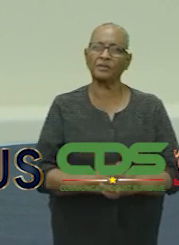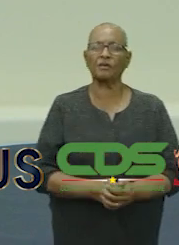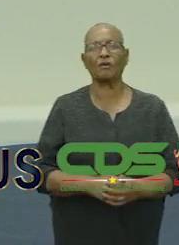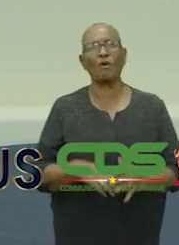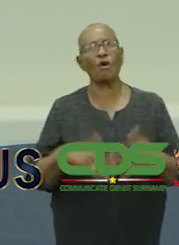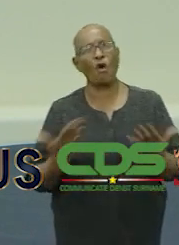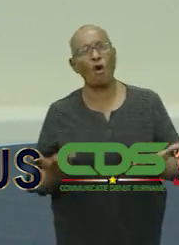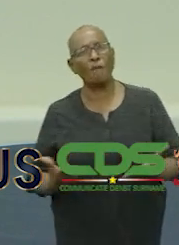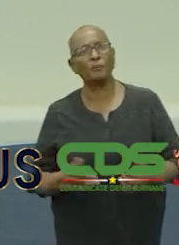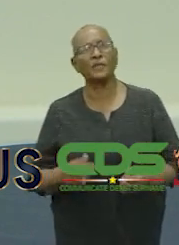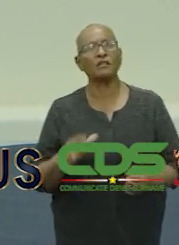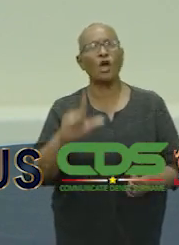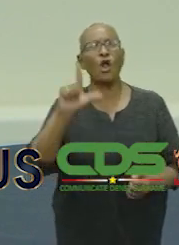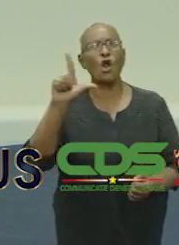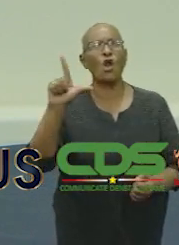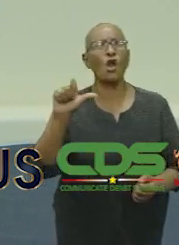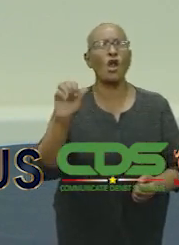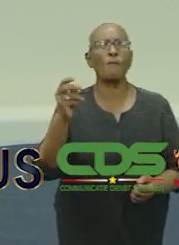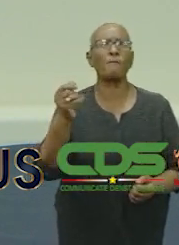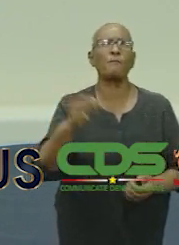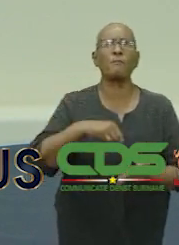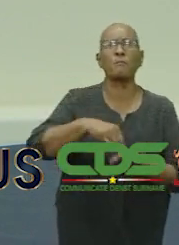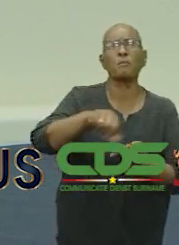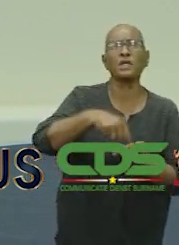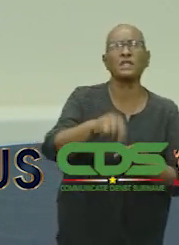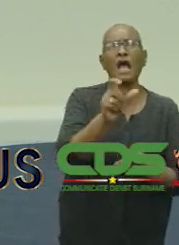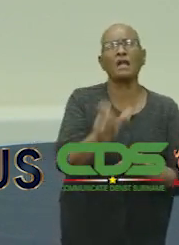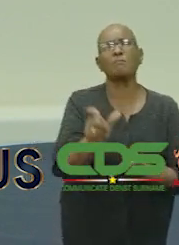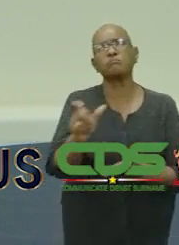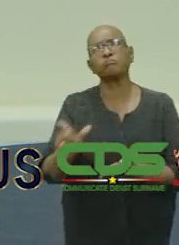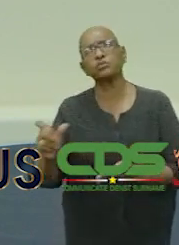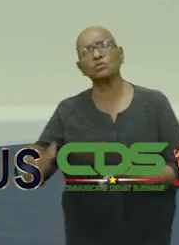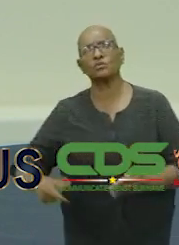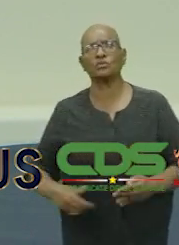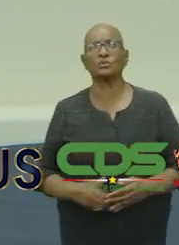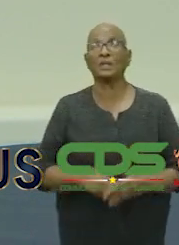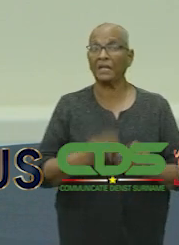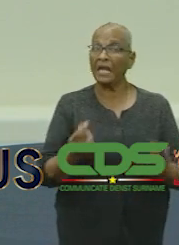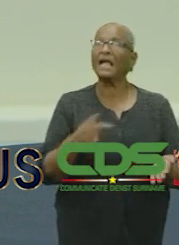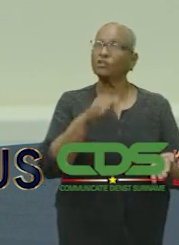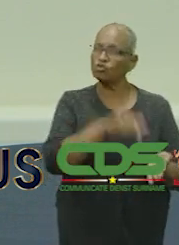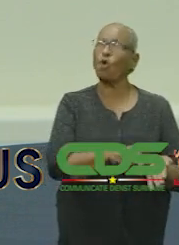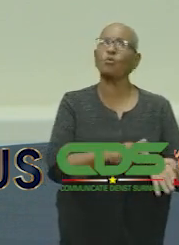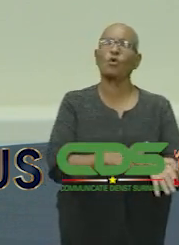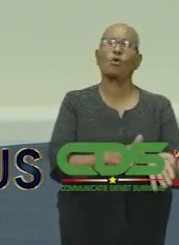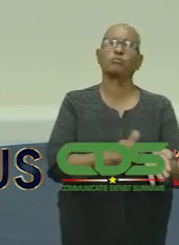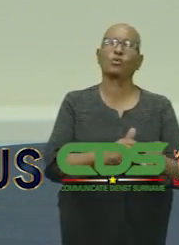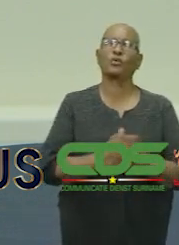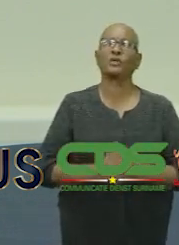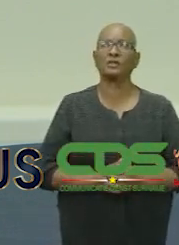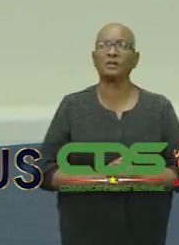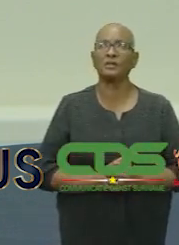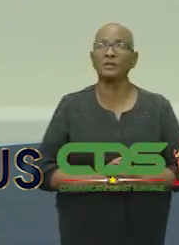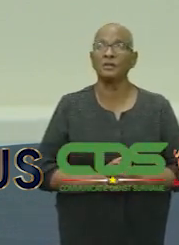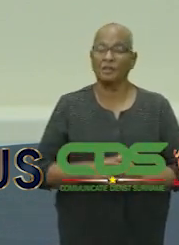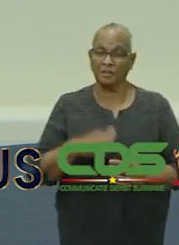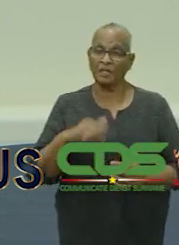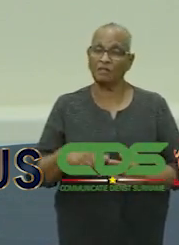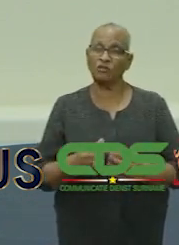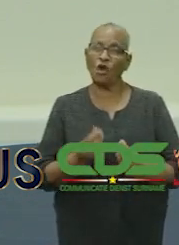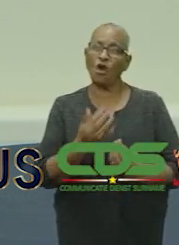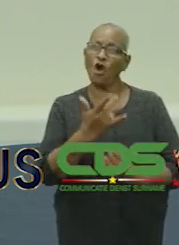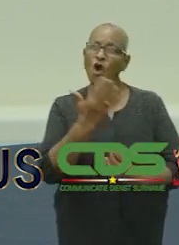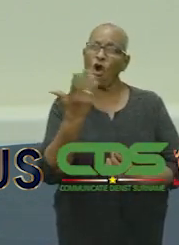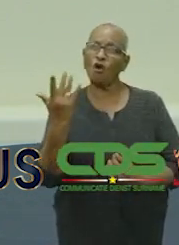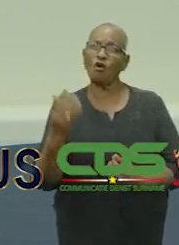en loans. En daaruit zijn die middelen dan beschikbaar gesteld. In deze gaat het om een bedrag van rond